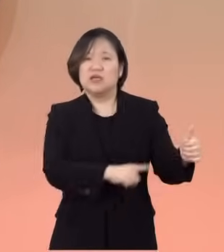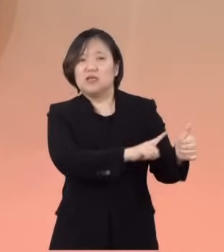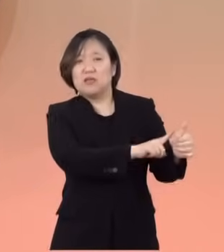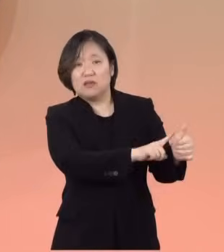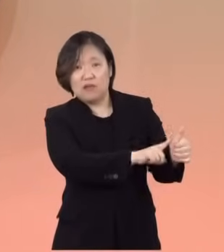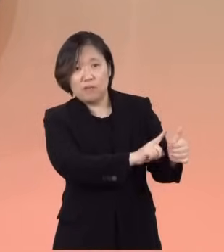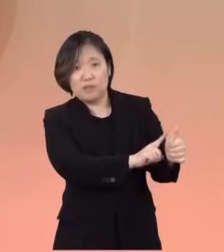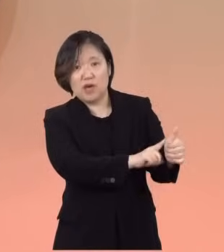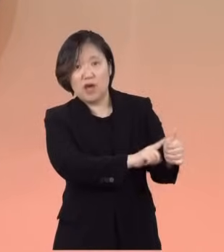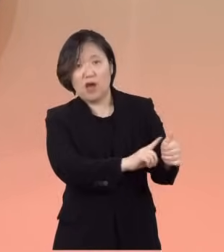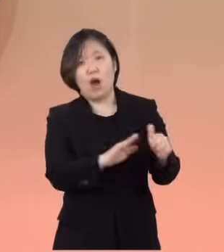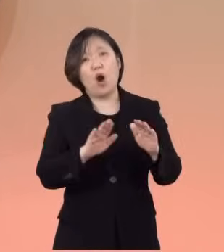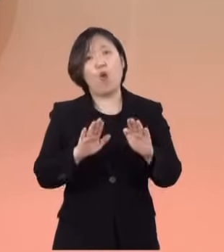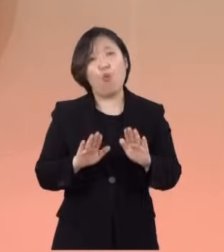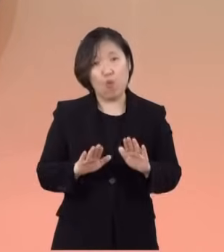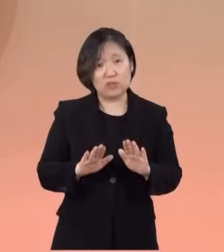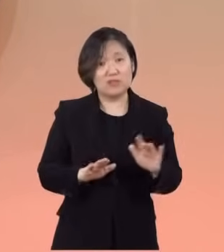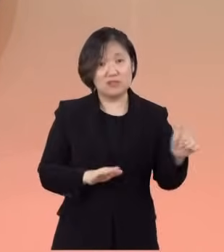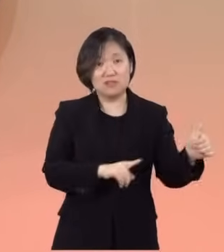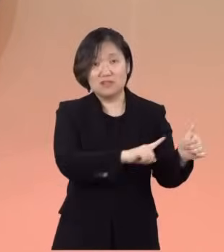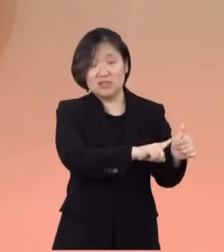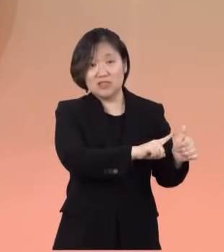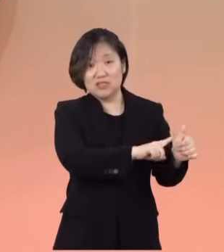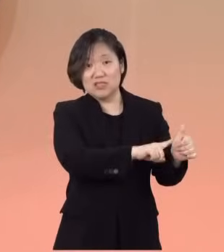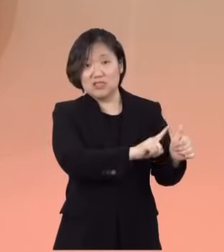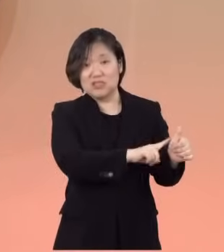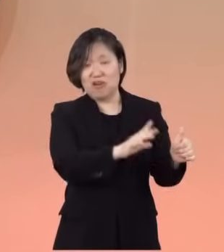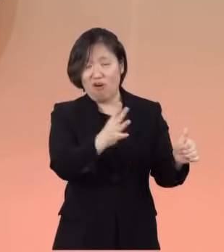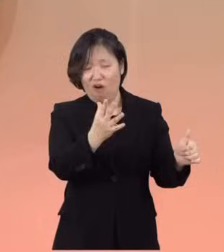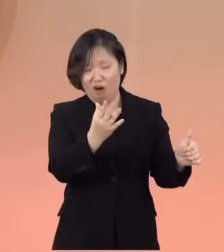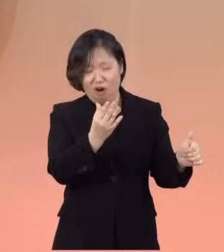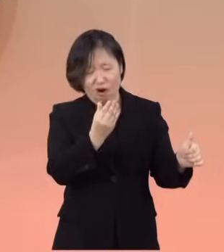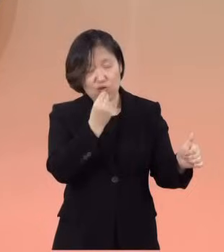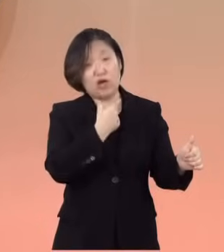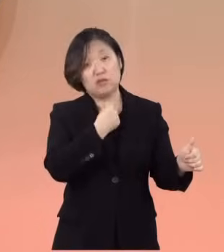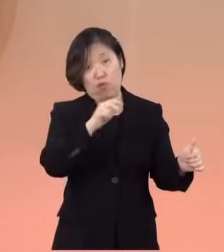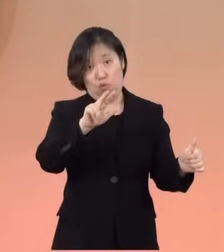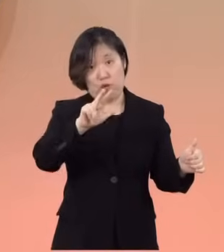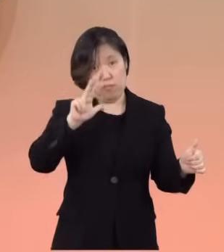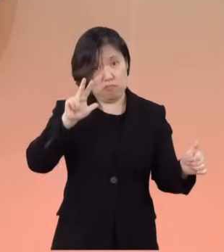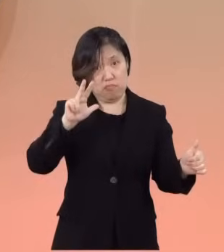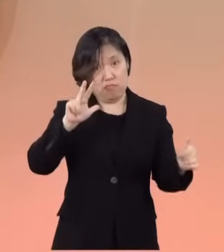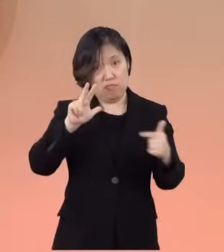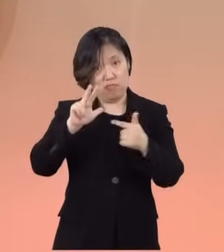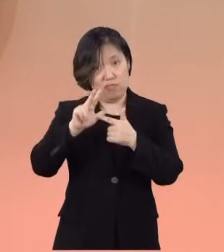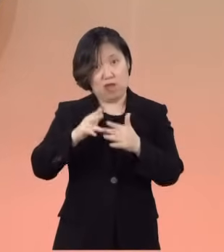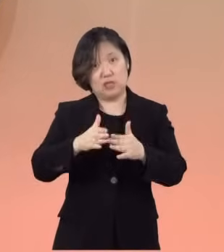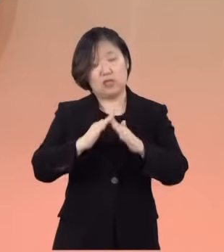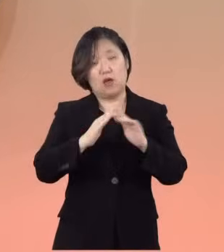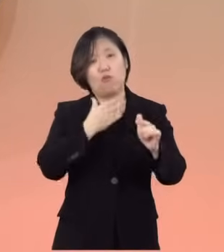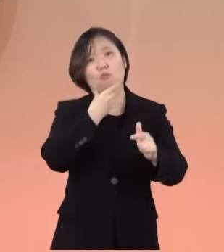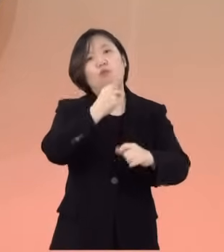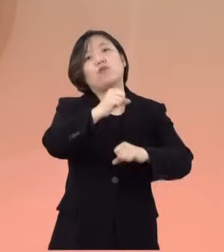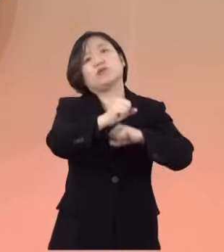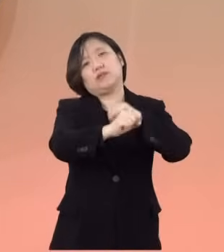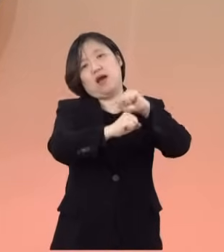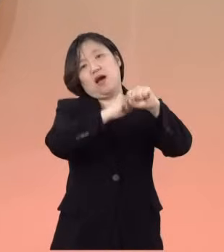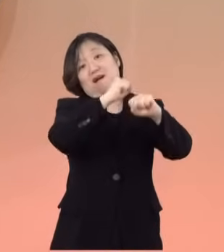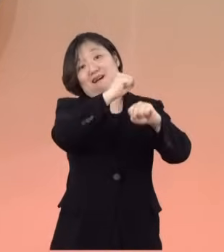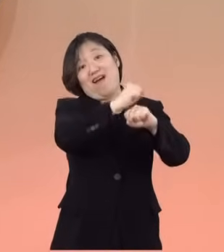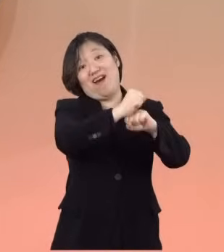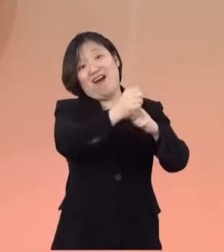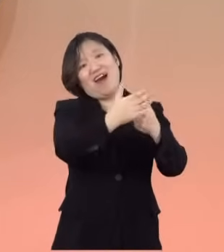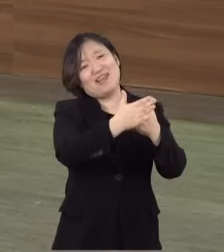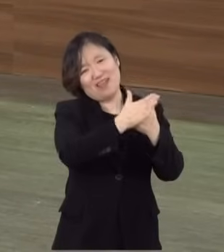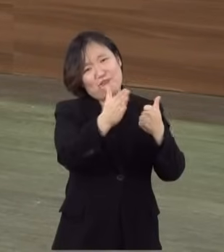부처님이시여 저 뱃사공이 오늘 저와 같이 거룩한 서원을 세운 저